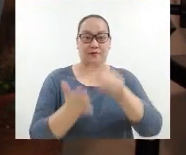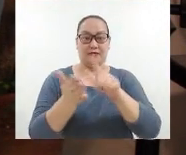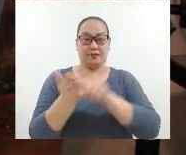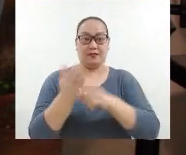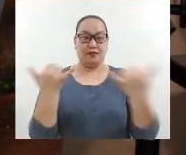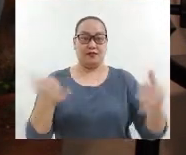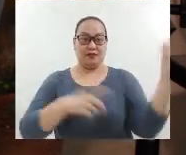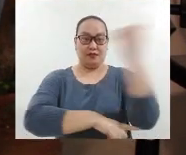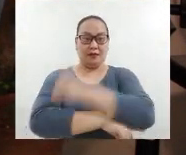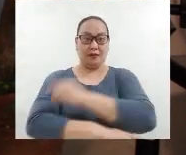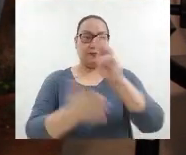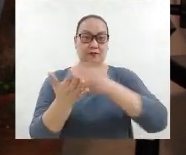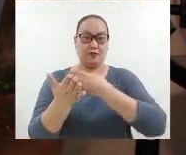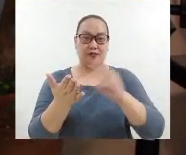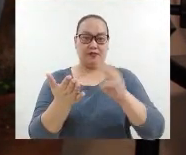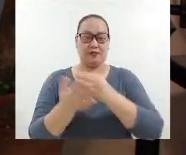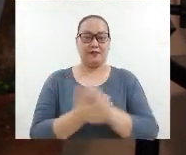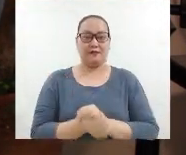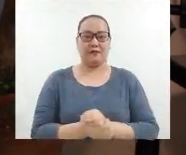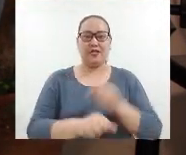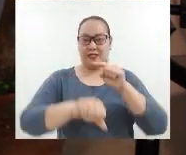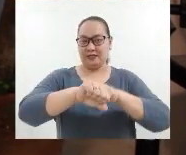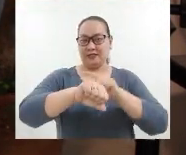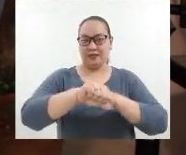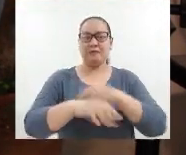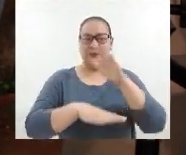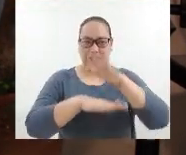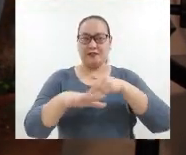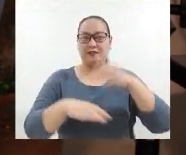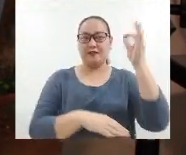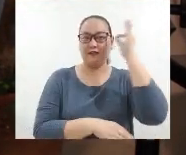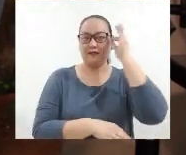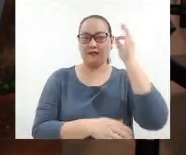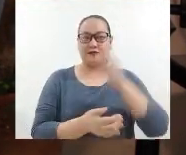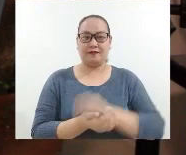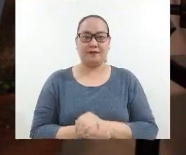music. Oh, oras na pala. Tawagin mo na si Fer.